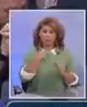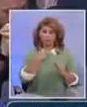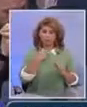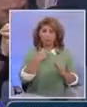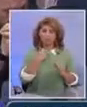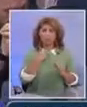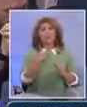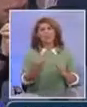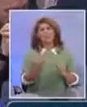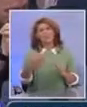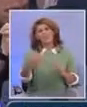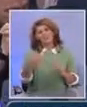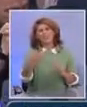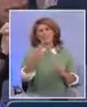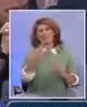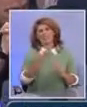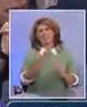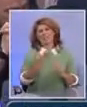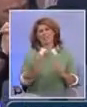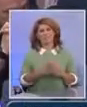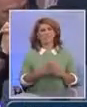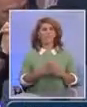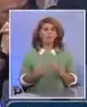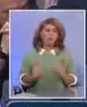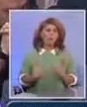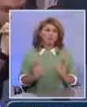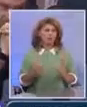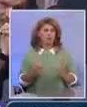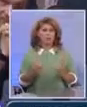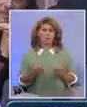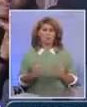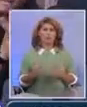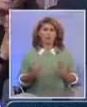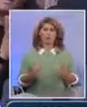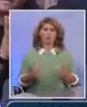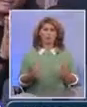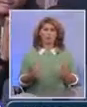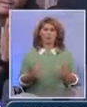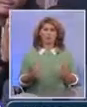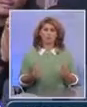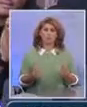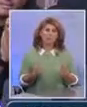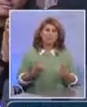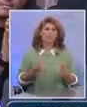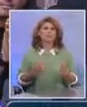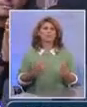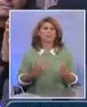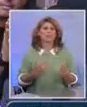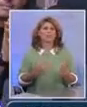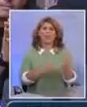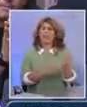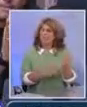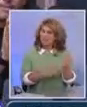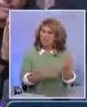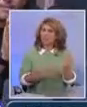διότι είναι σε μια ευαίσθητη ηλικία και έτσι θα πληγεί ο χαρακτήρας